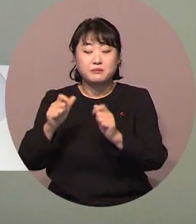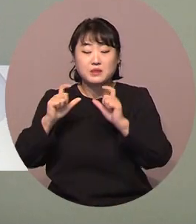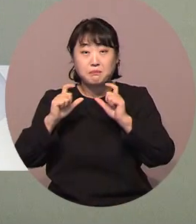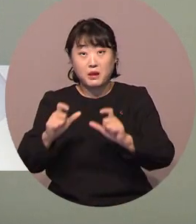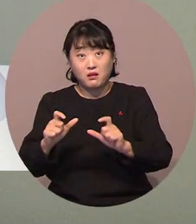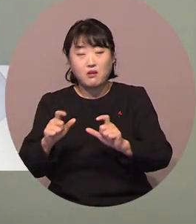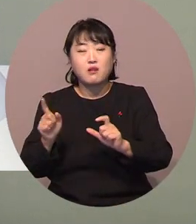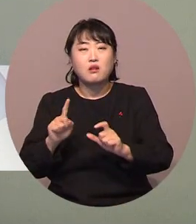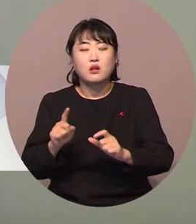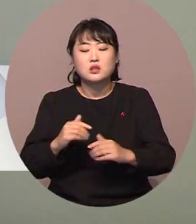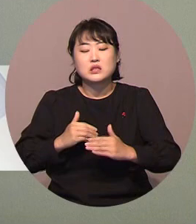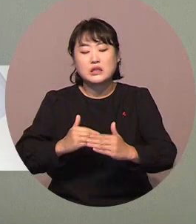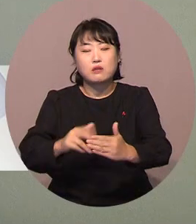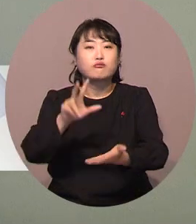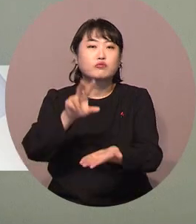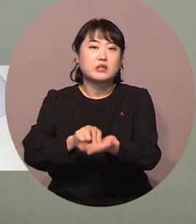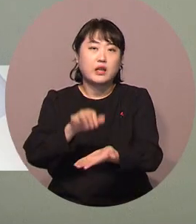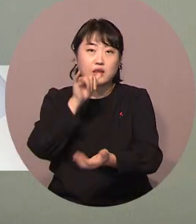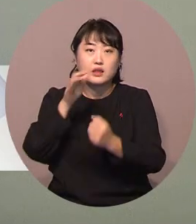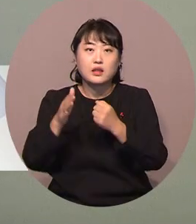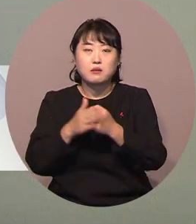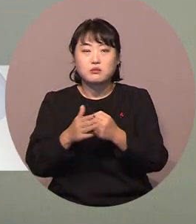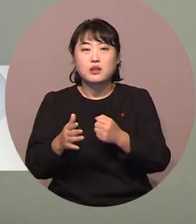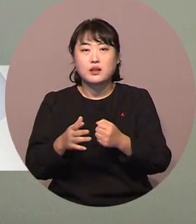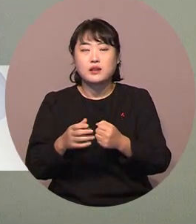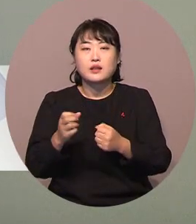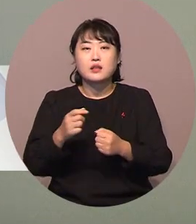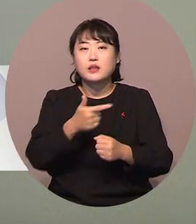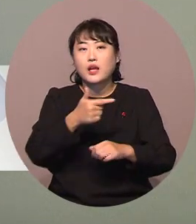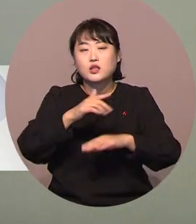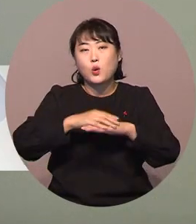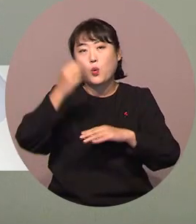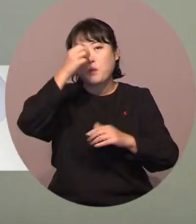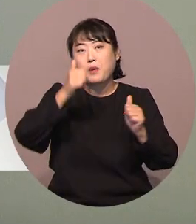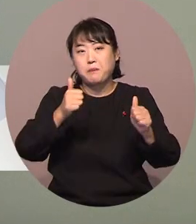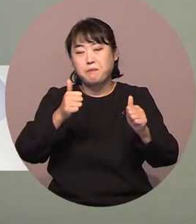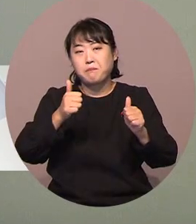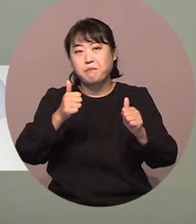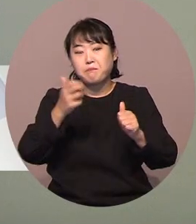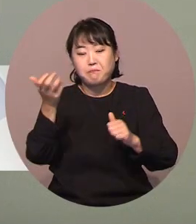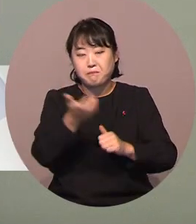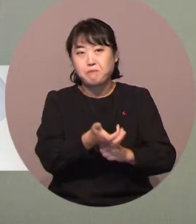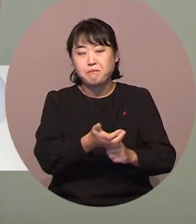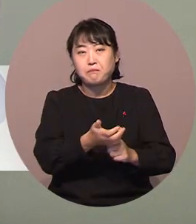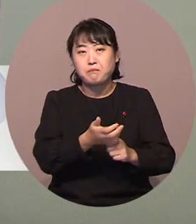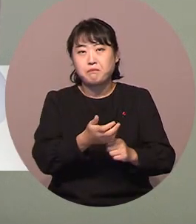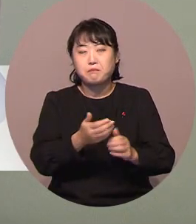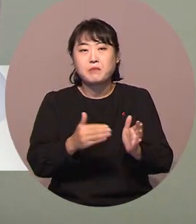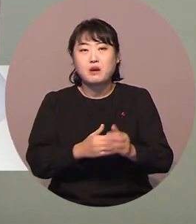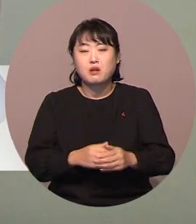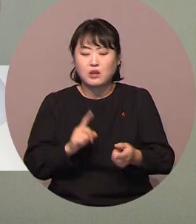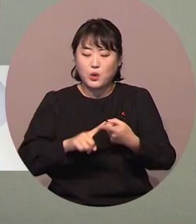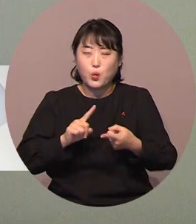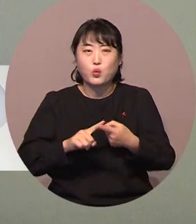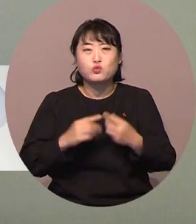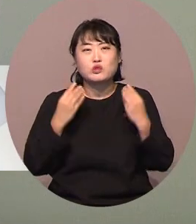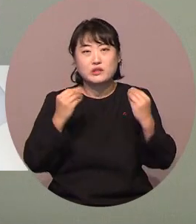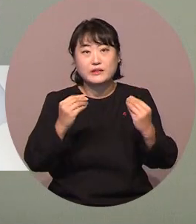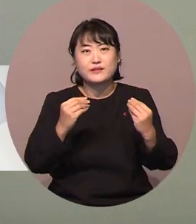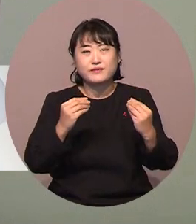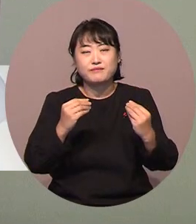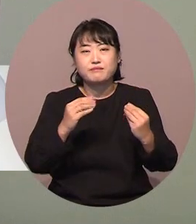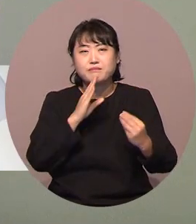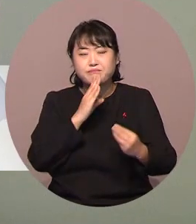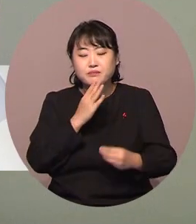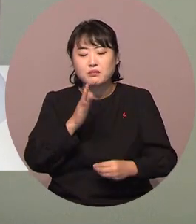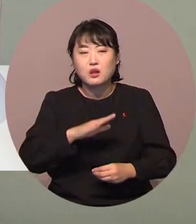절차상 문제가 있다며 대전 고법으로 돌려보냈습니다 박시장은 일단 시장직을 유지하게 됐지만 시장의